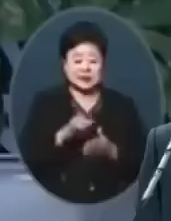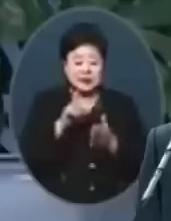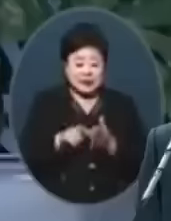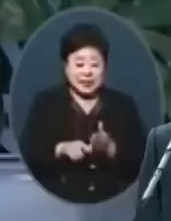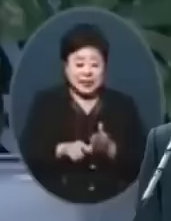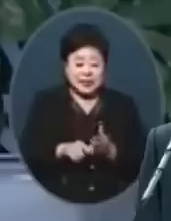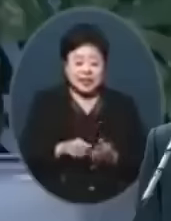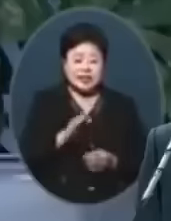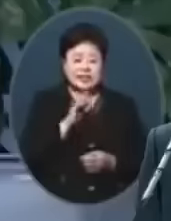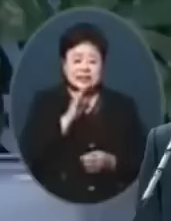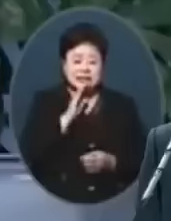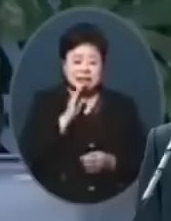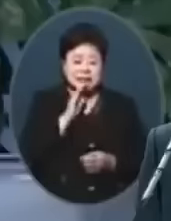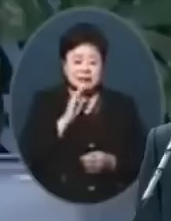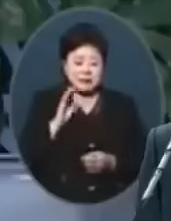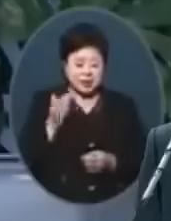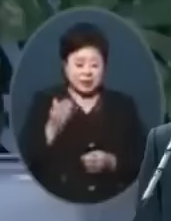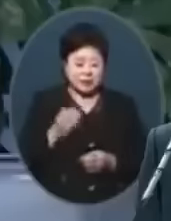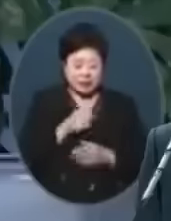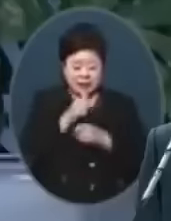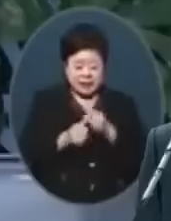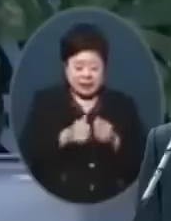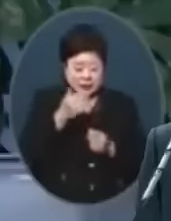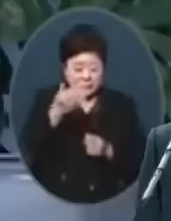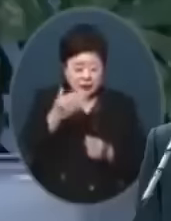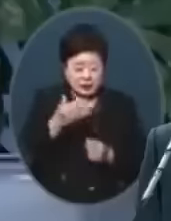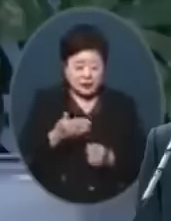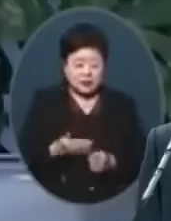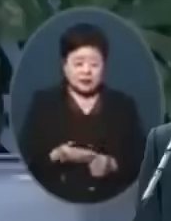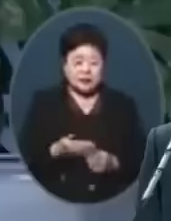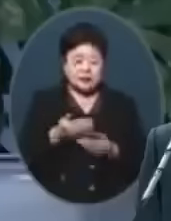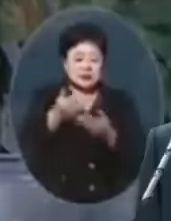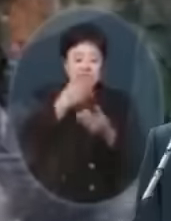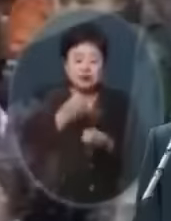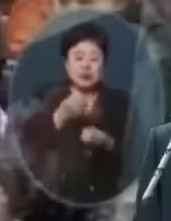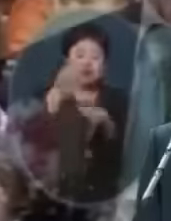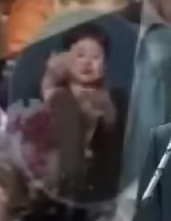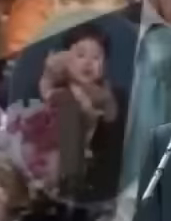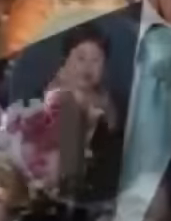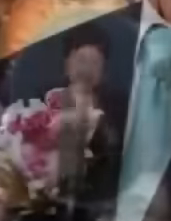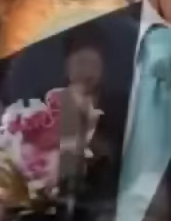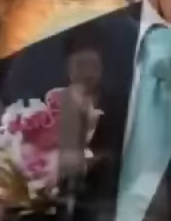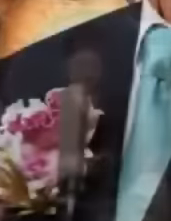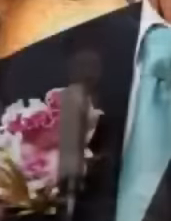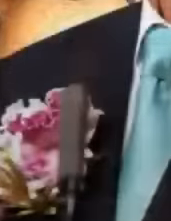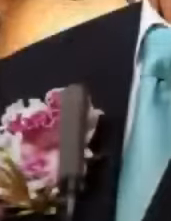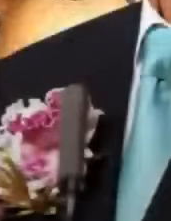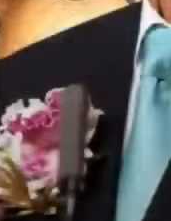그때 그게 참 믿음이 되고 하나님이 늘 열린 문으로 축복을 해주신 것입니다.